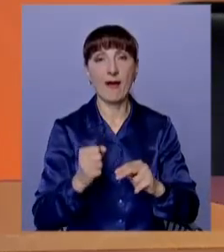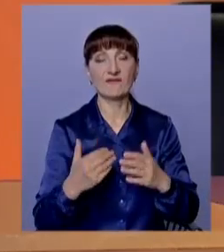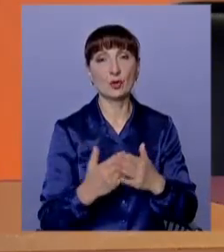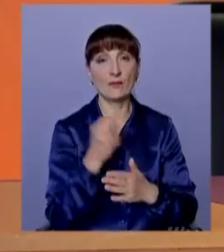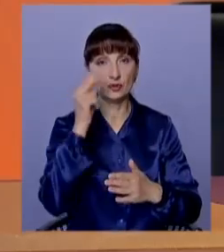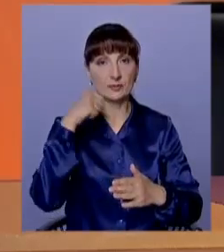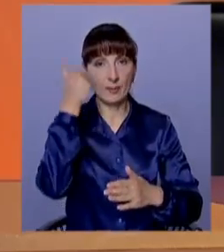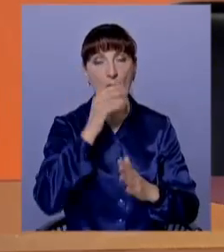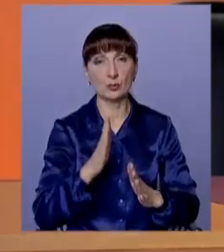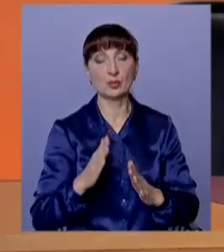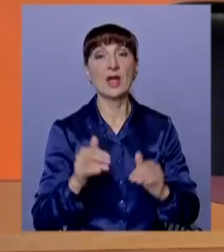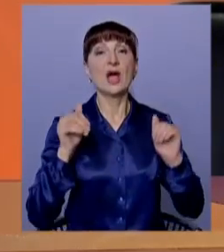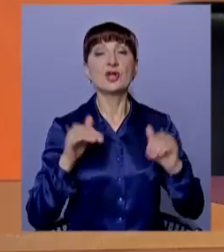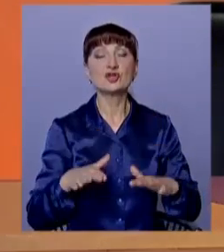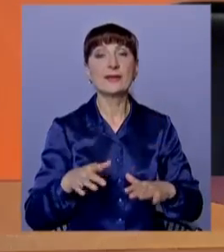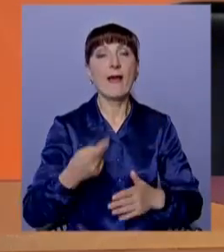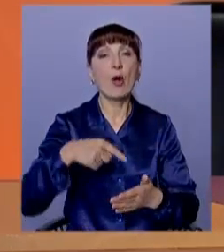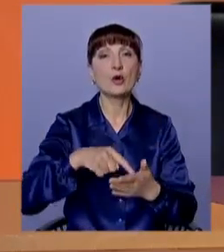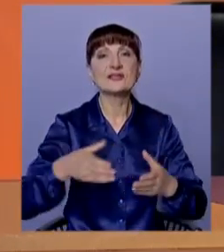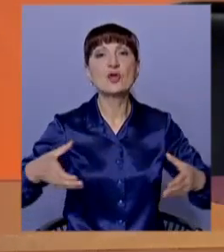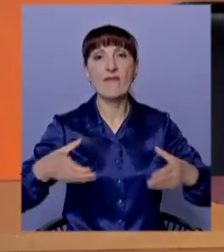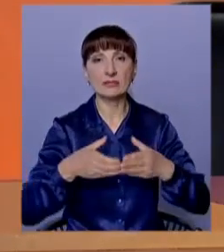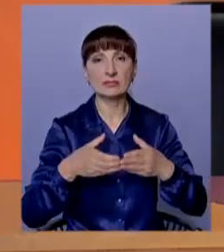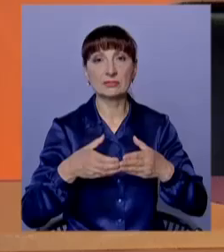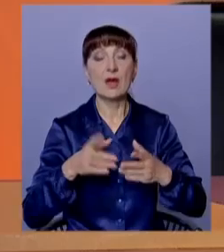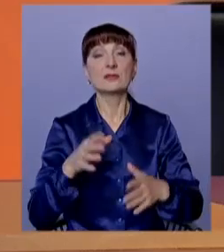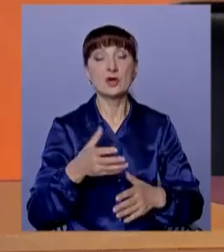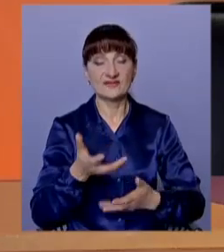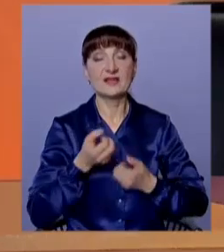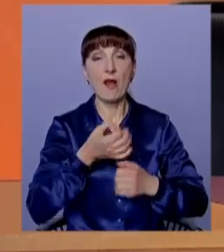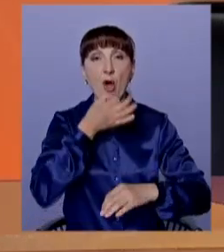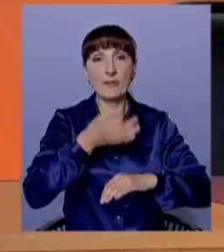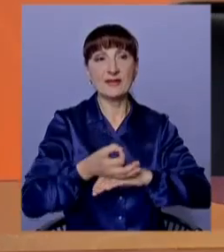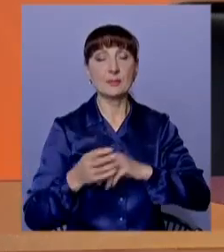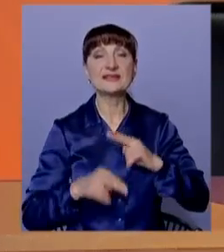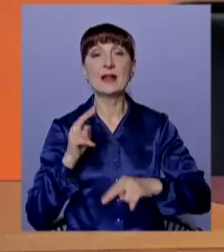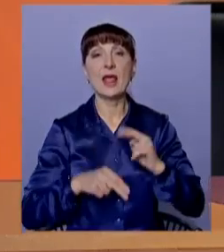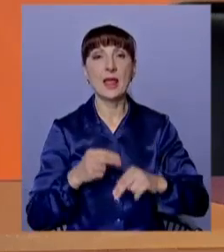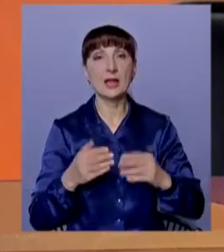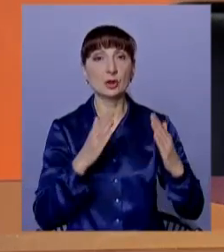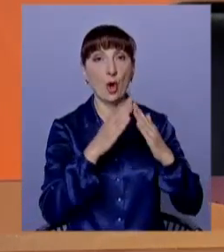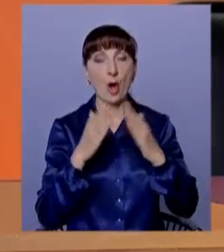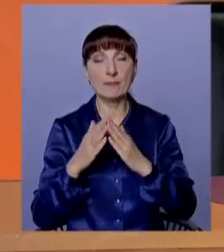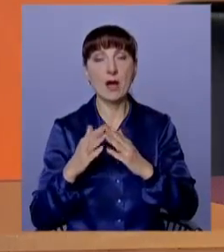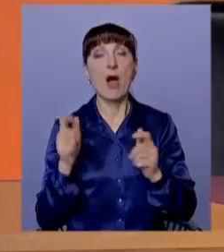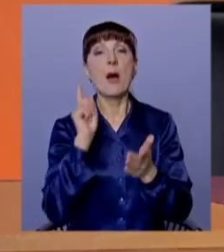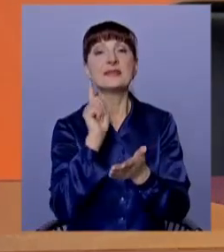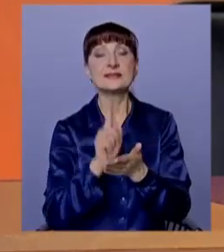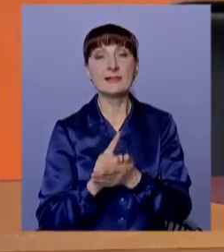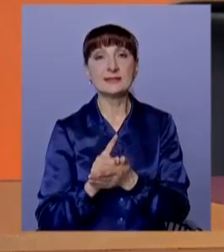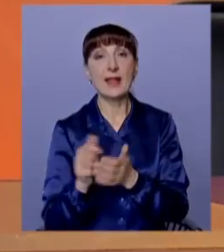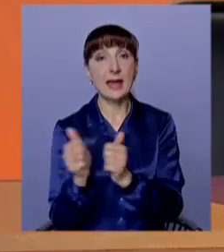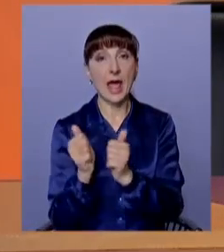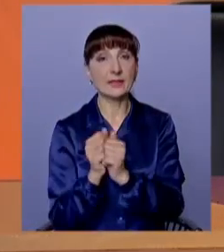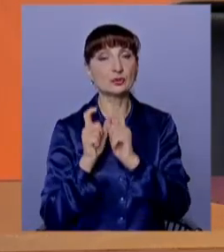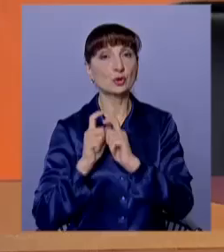учебном году. Решением Градсовета инвесторы берут на себя обязательства при строительстве жилых комплексов. Обязательно он, если рядом